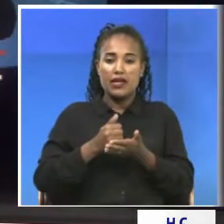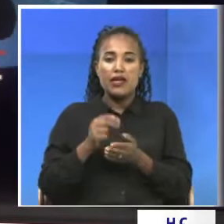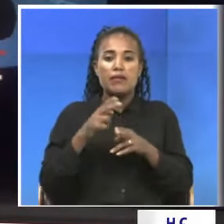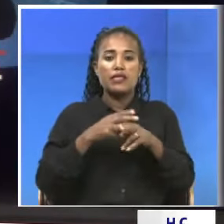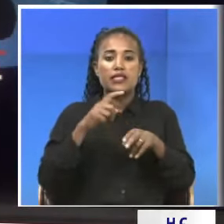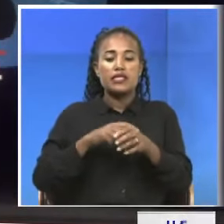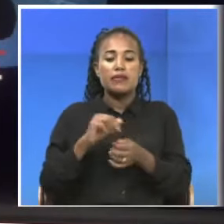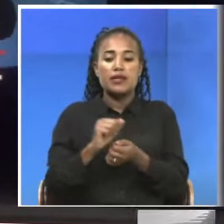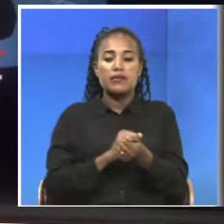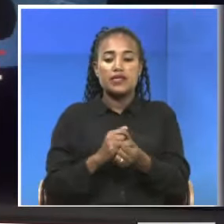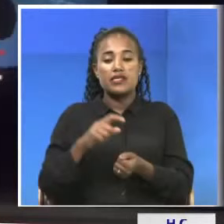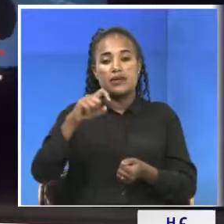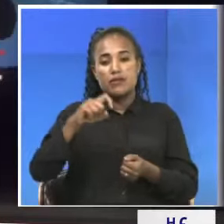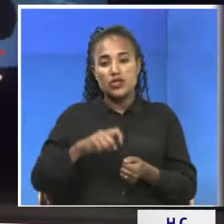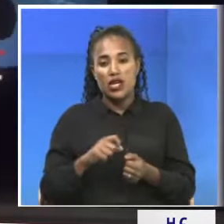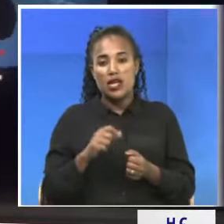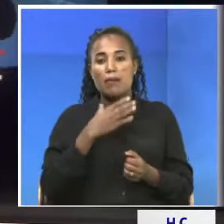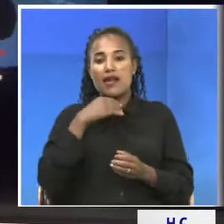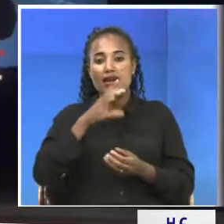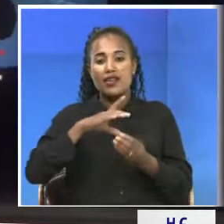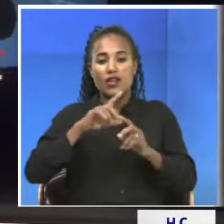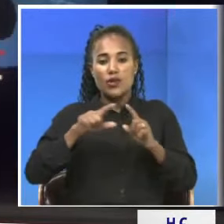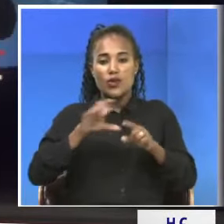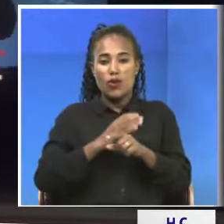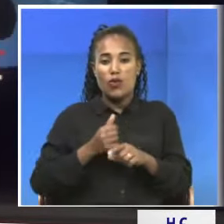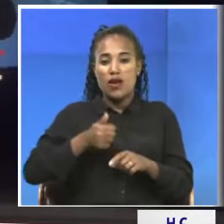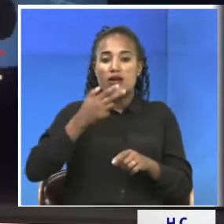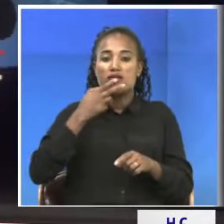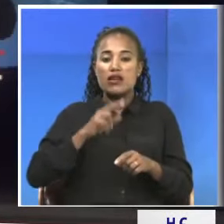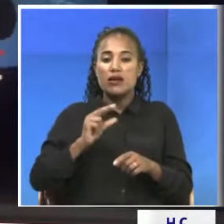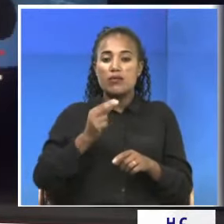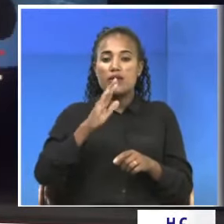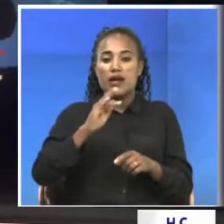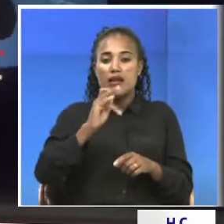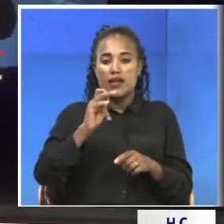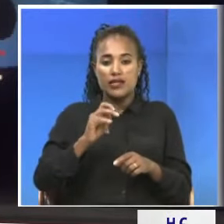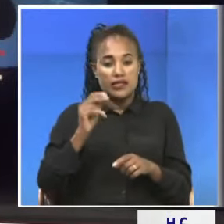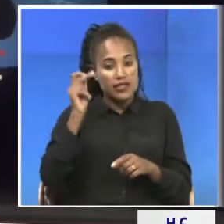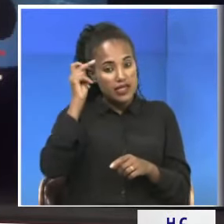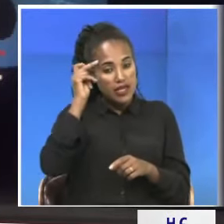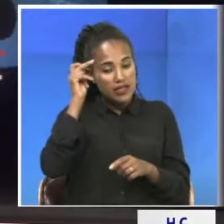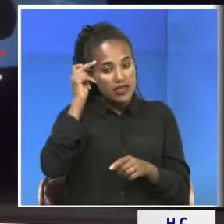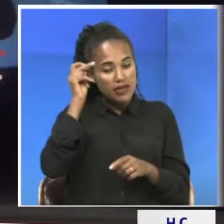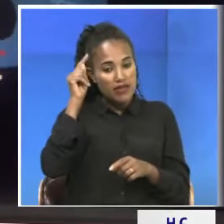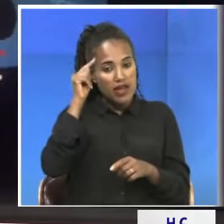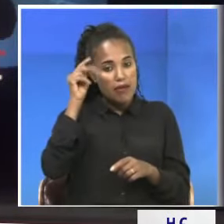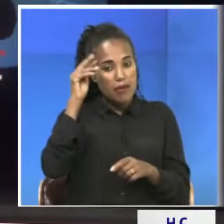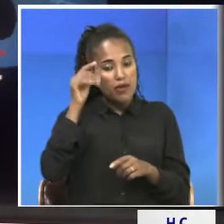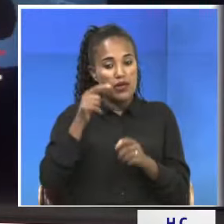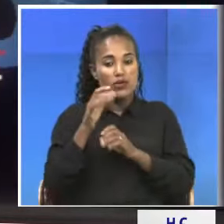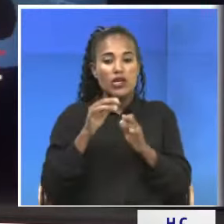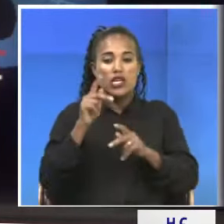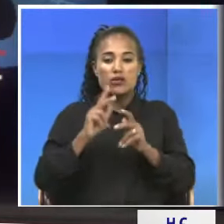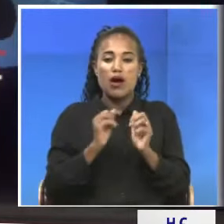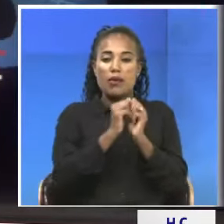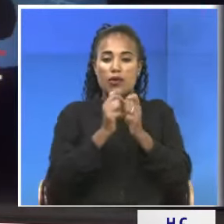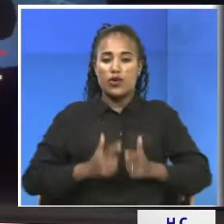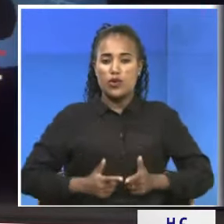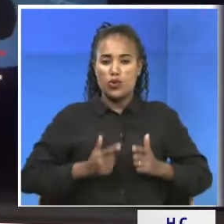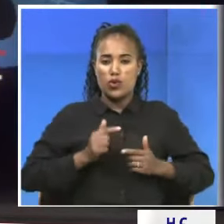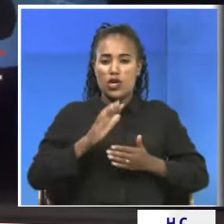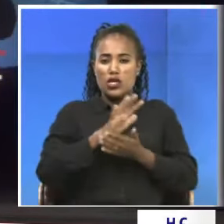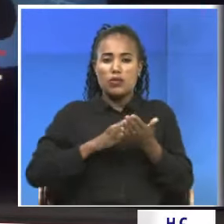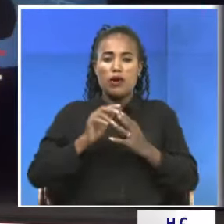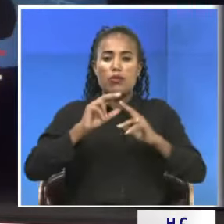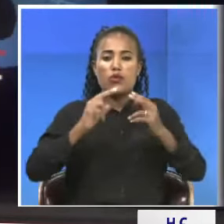በማጠናከር በአጭር ጊዜ መደምሰስ እንደሚቻል የአማራ ክልል ልዩ ኃይል ዋና አዛዥ ብርጋዴር ጀኔራል ተፈራ ማሞ ተናገሩ። ህዝቡ አብረውት